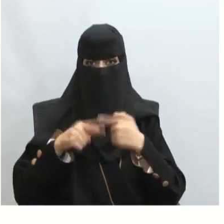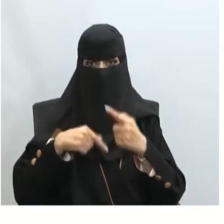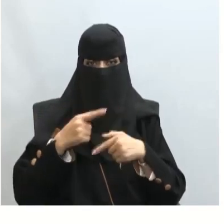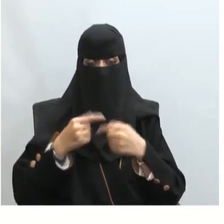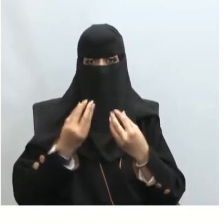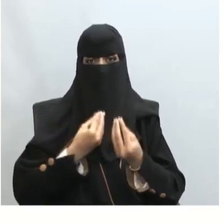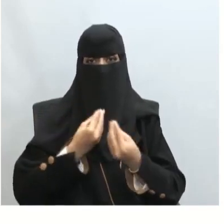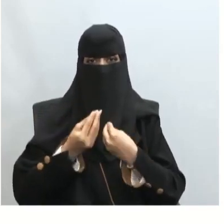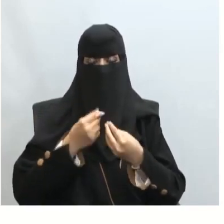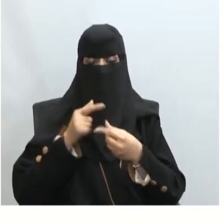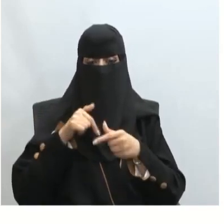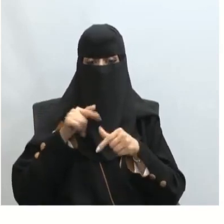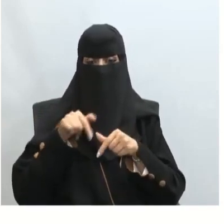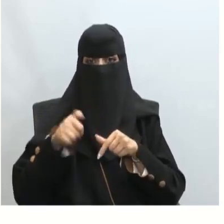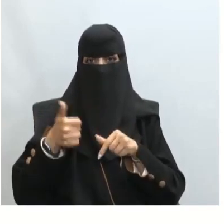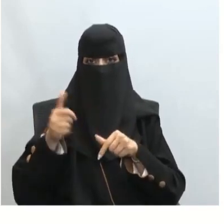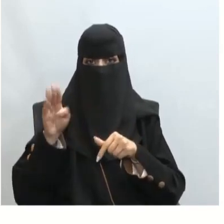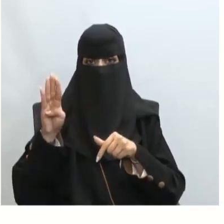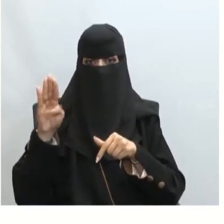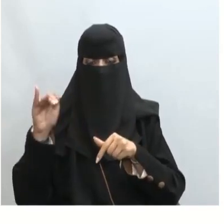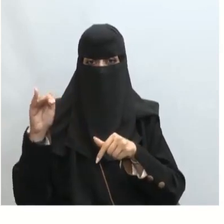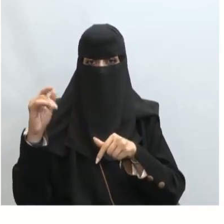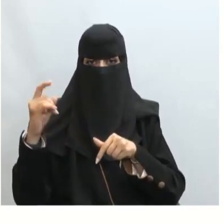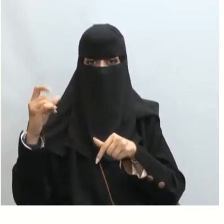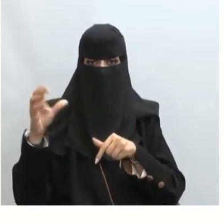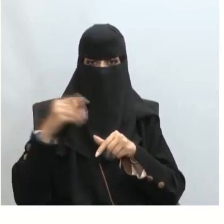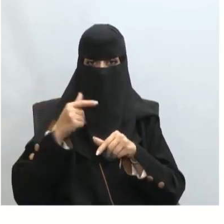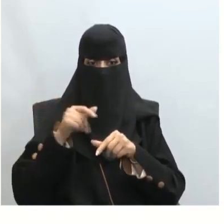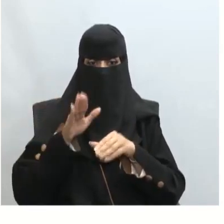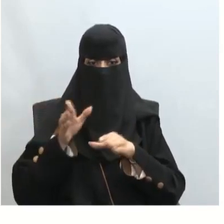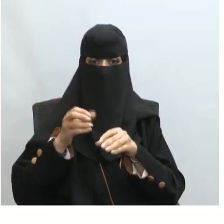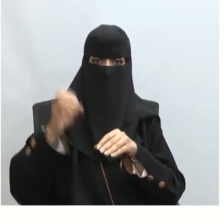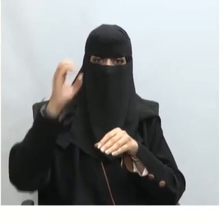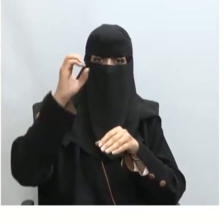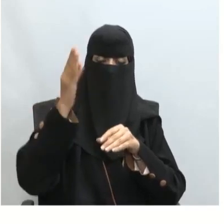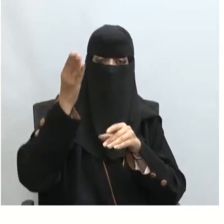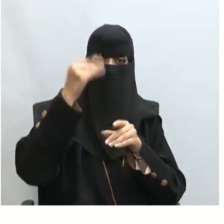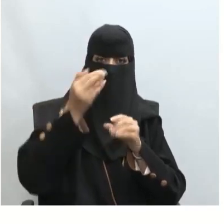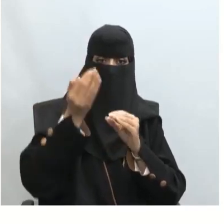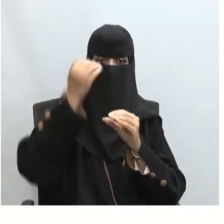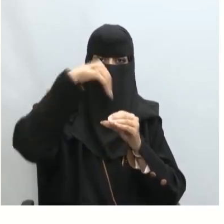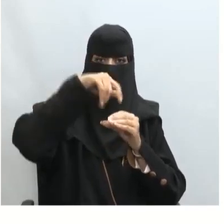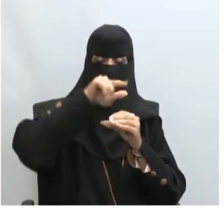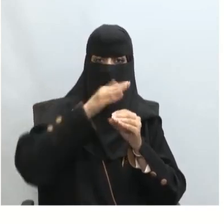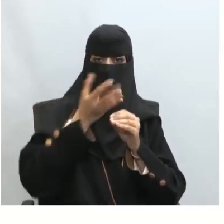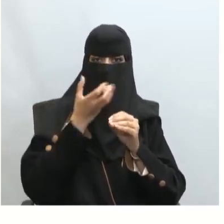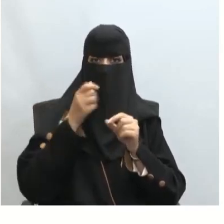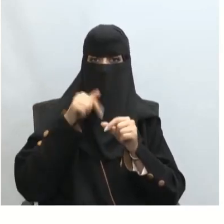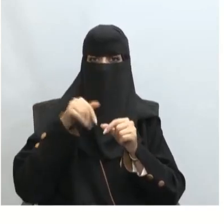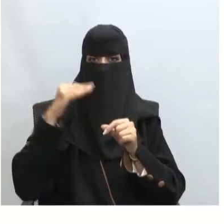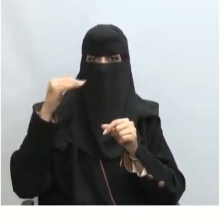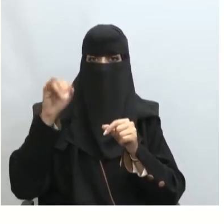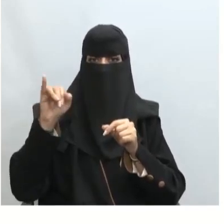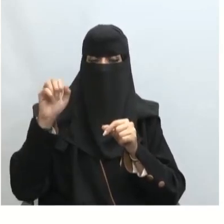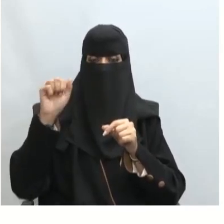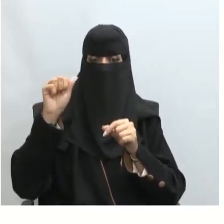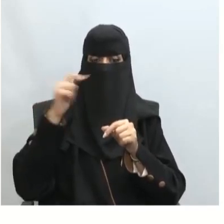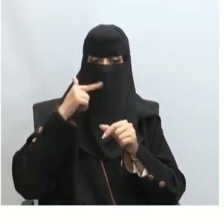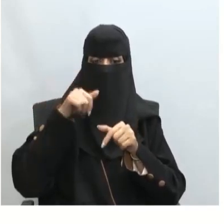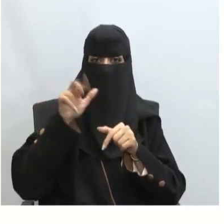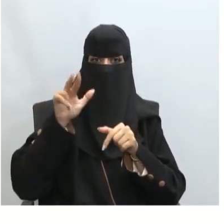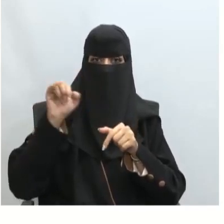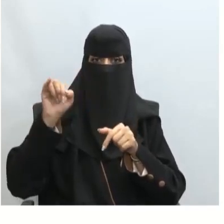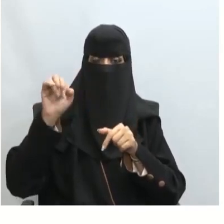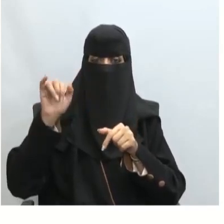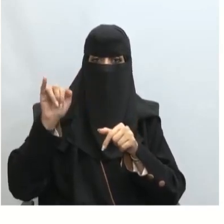التفاعل اكسده اذا ستدخل هنا سيعطيني حمض الميثانويكس